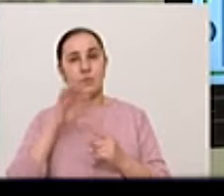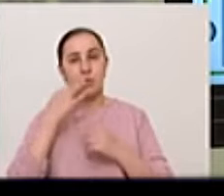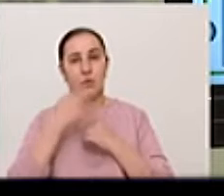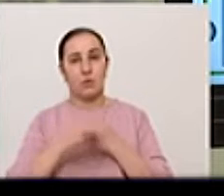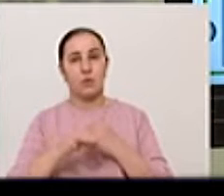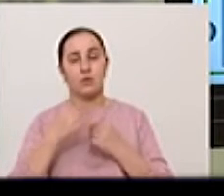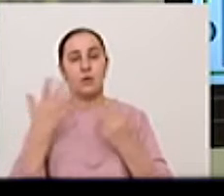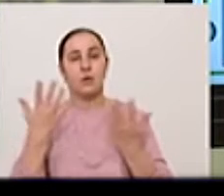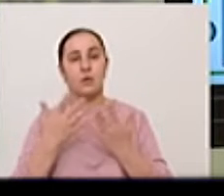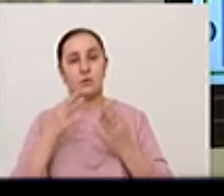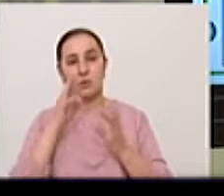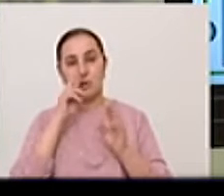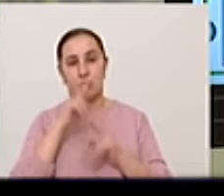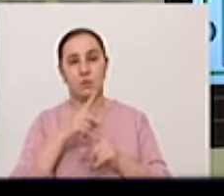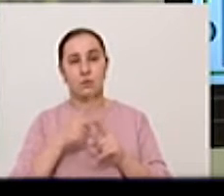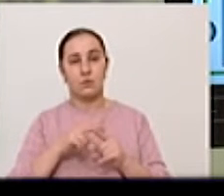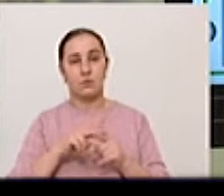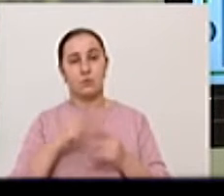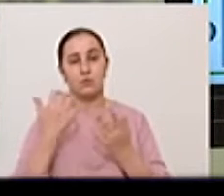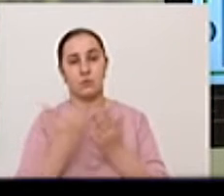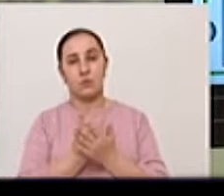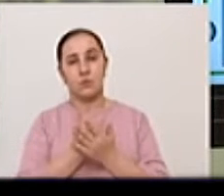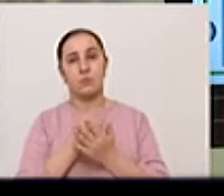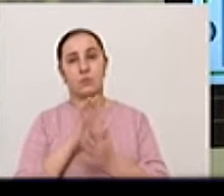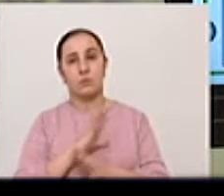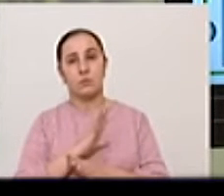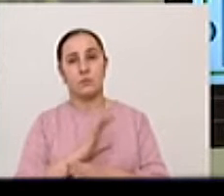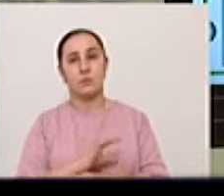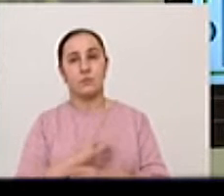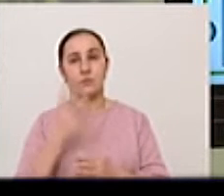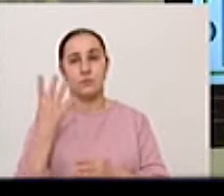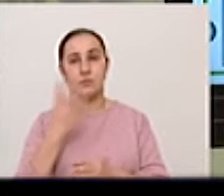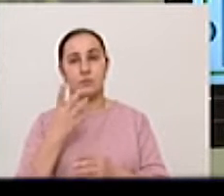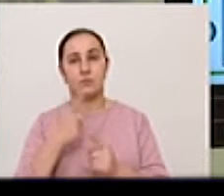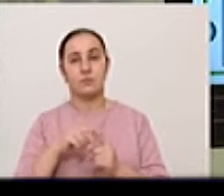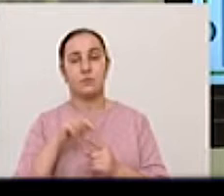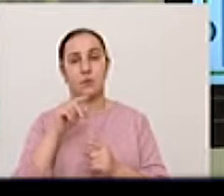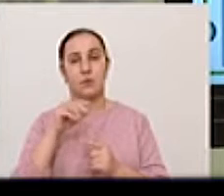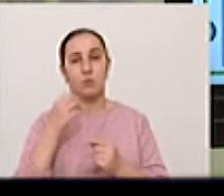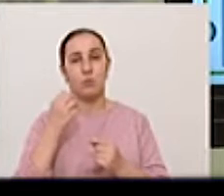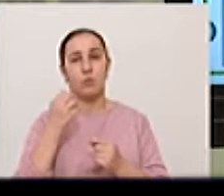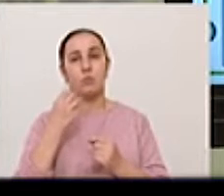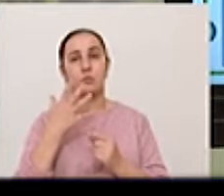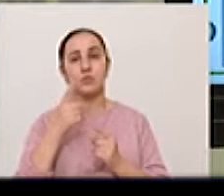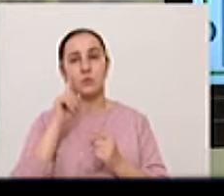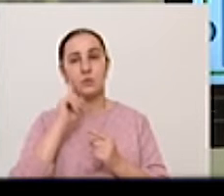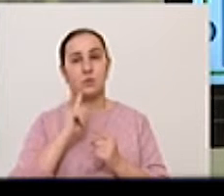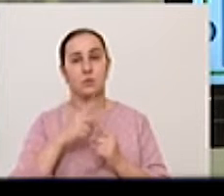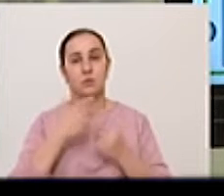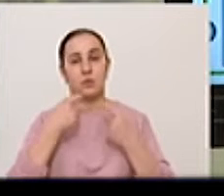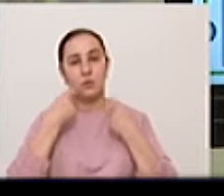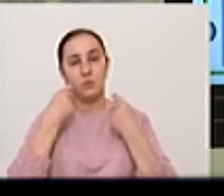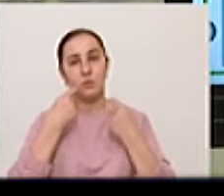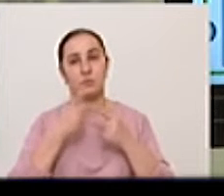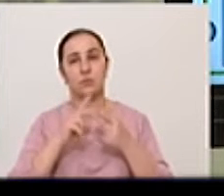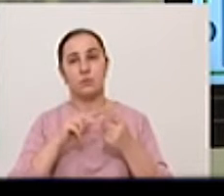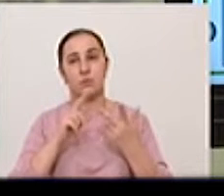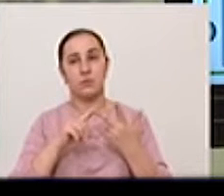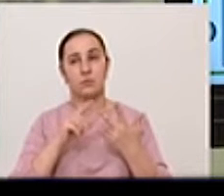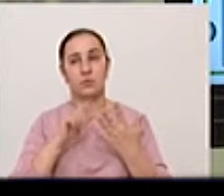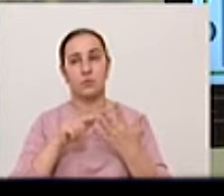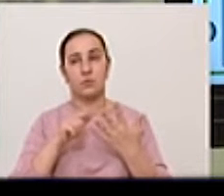Oxiri qayerda xato qilganimni topgandek bo'ldim. 4-chisi: muncha shirin bu tabassum. 5-chi